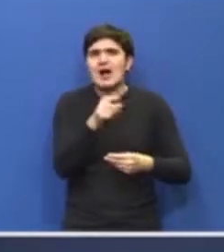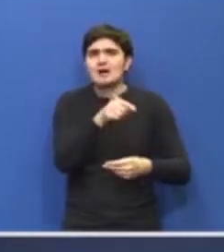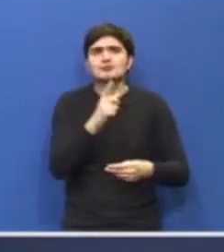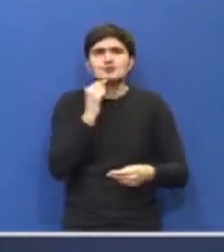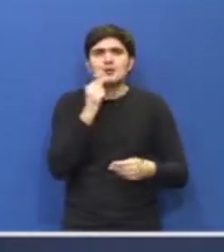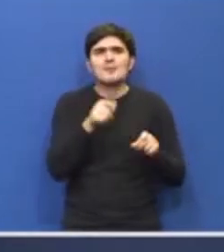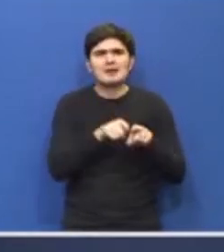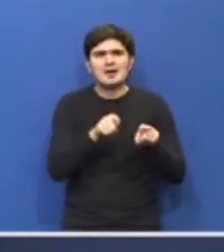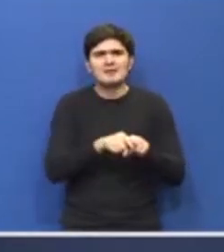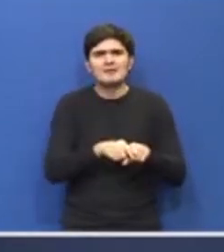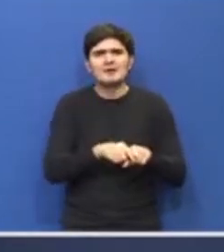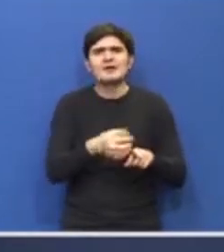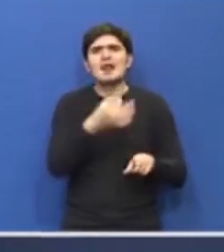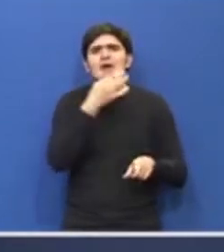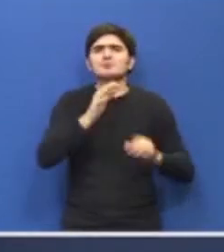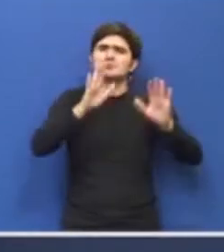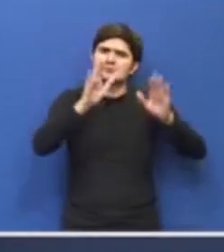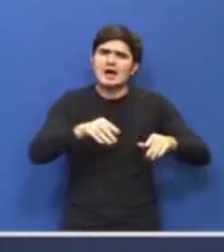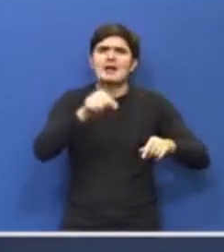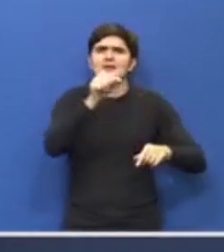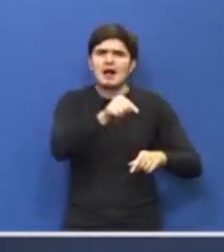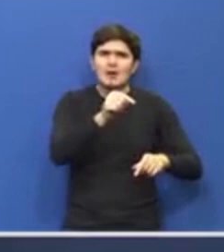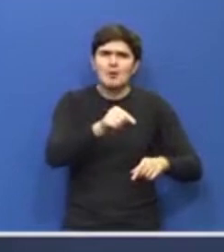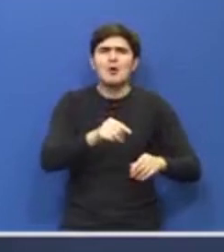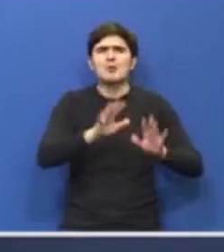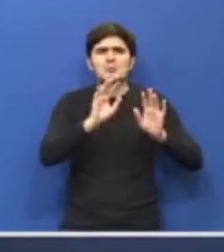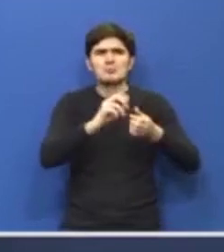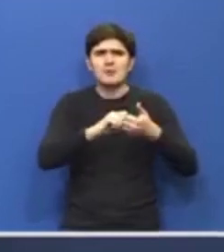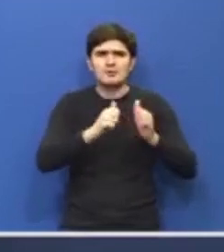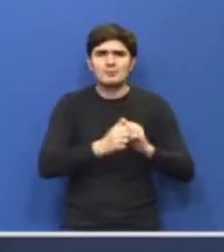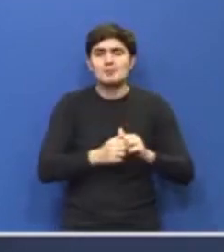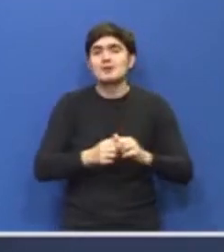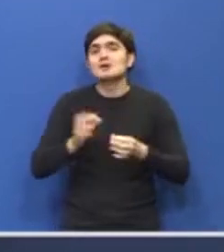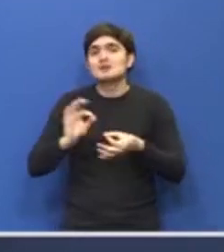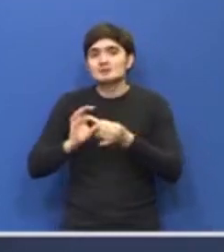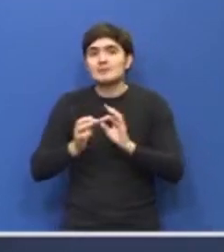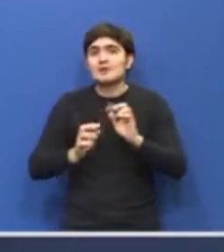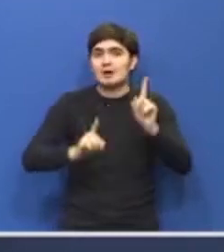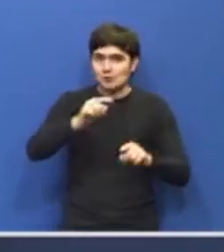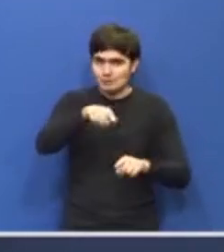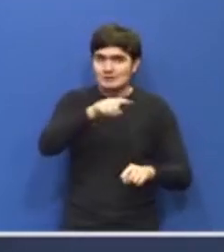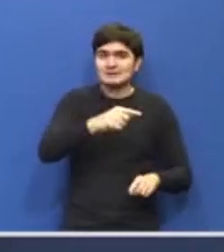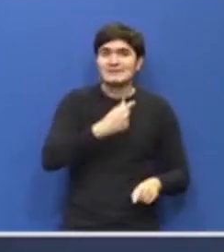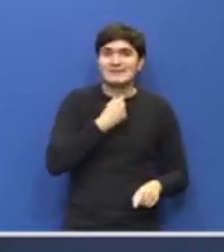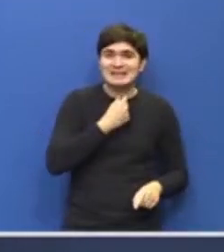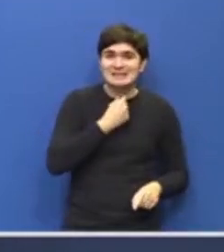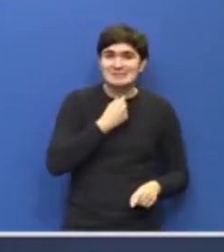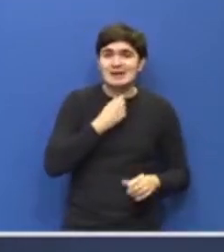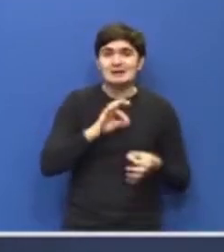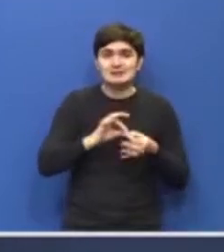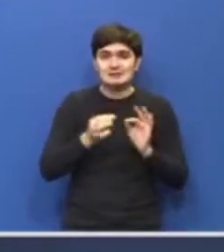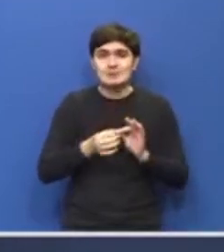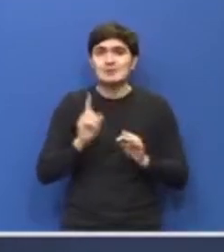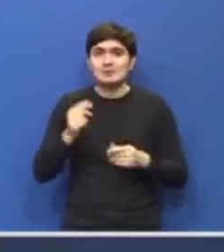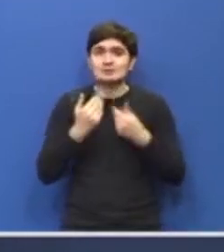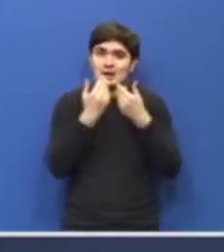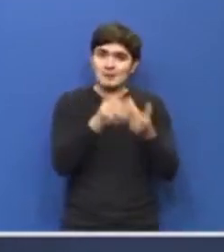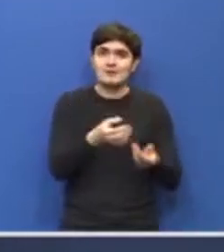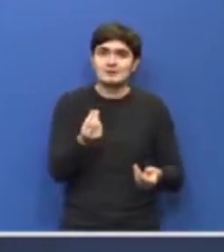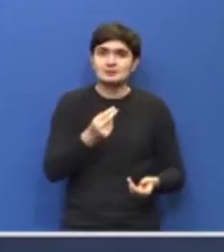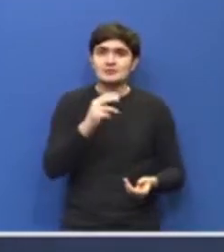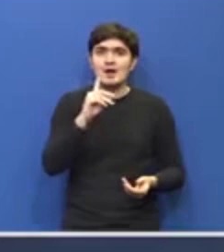s-a spus de la început că stați acolo chiar dacă trece contractul și a spus că și ei unii sunt victime. Deci putem vorbi despre despăgubiri